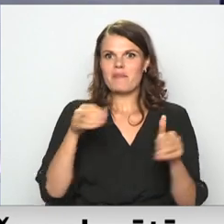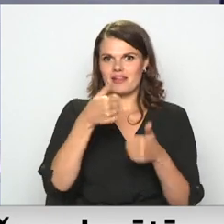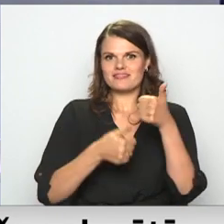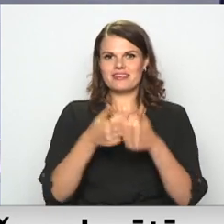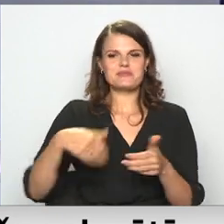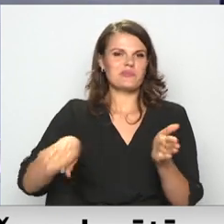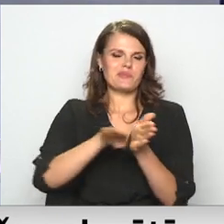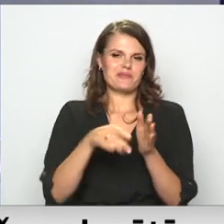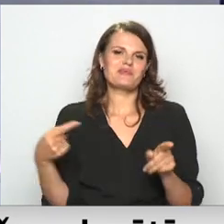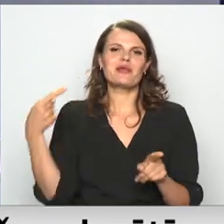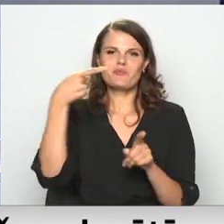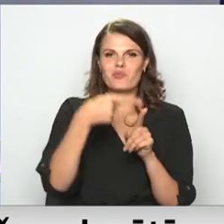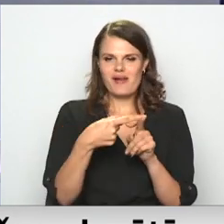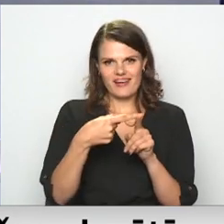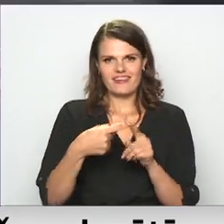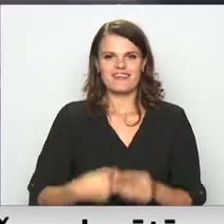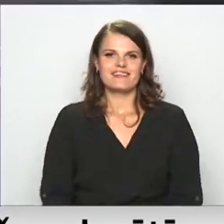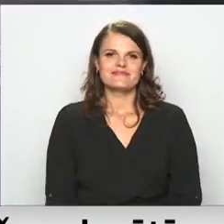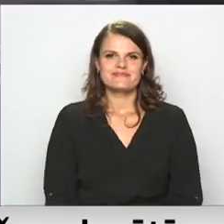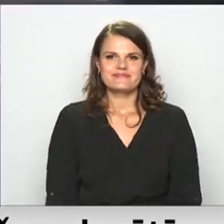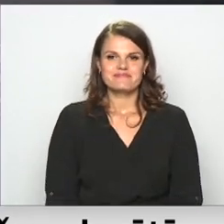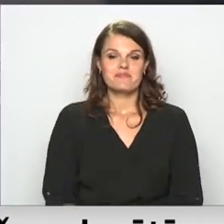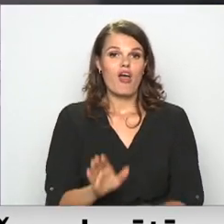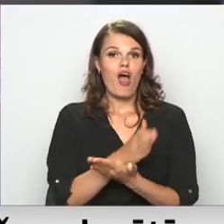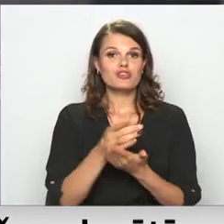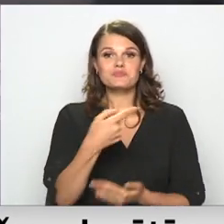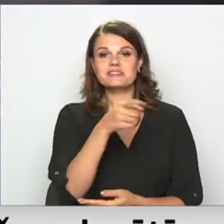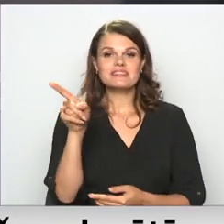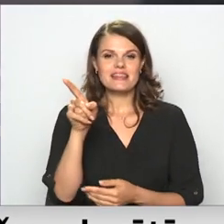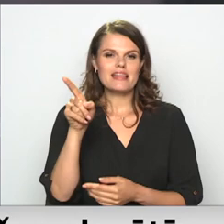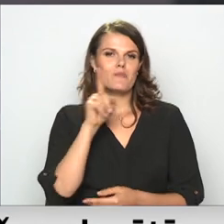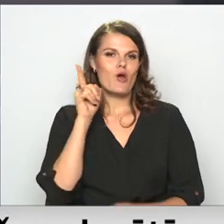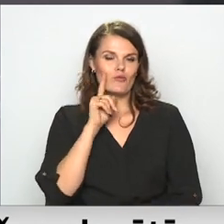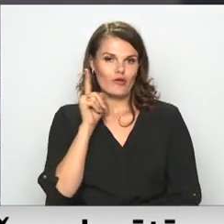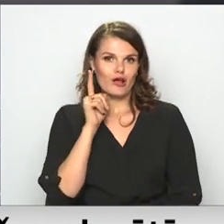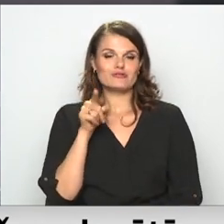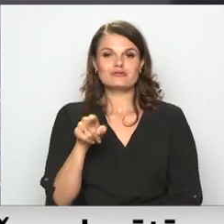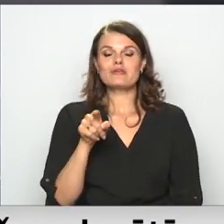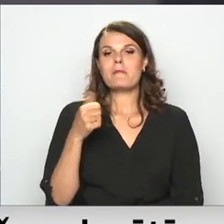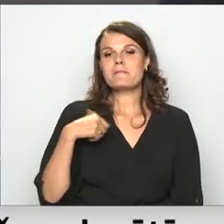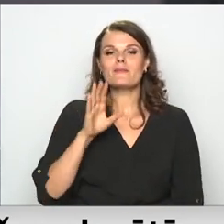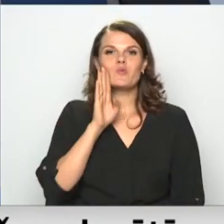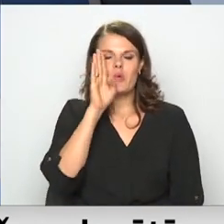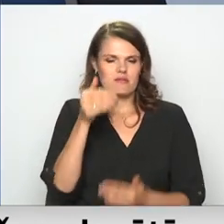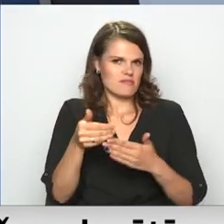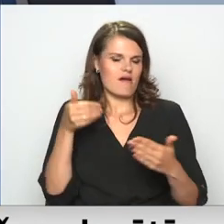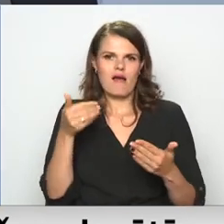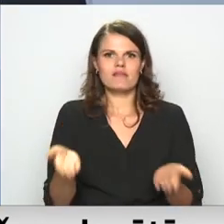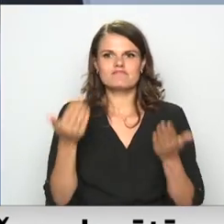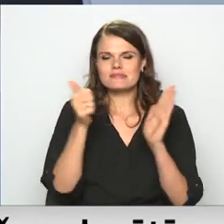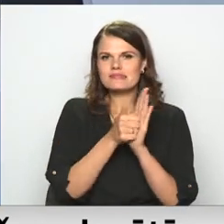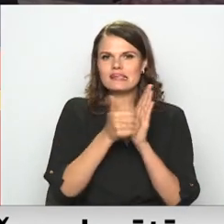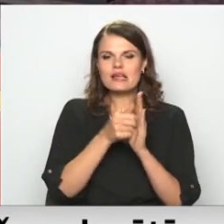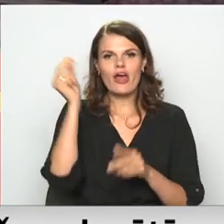sacensībās viņa piedalīsies pirmo reizi. Atšķirībā no citiem vienaudžiem, Arinas rīts sestdienās sāka sagari, dodoties